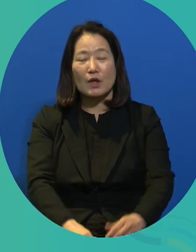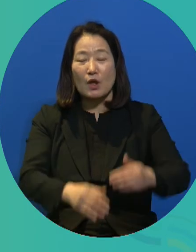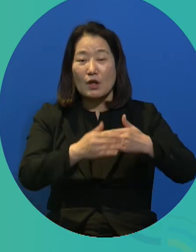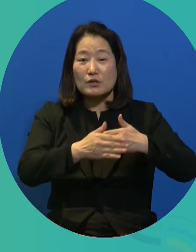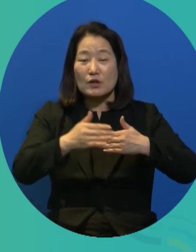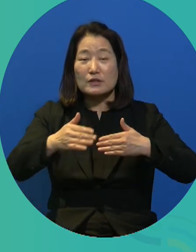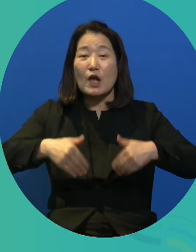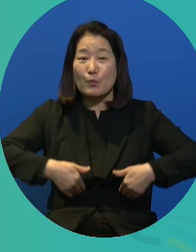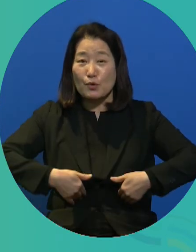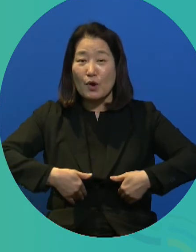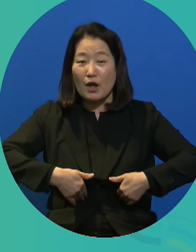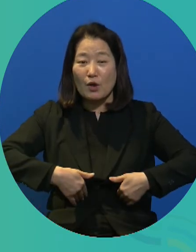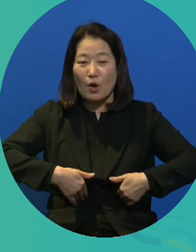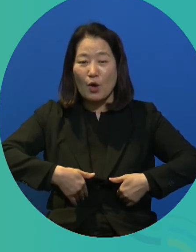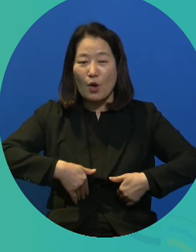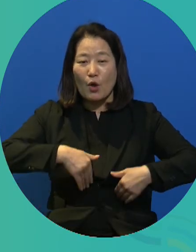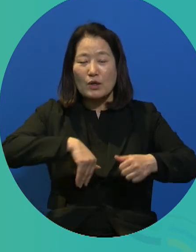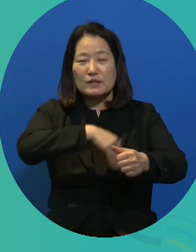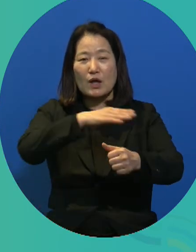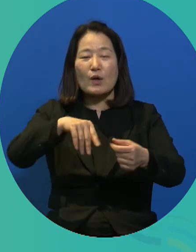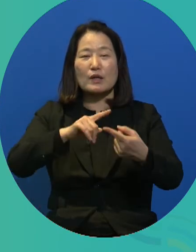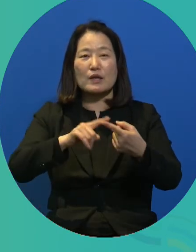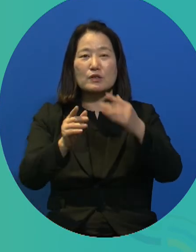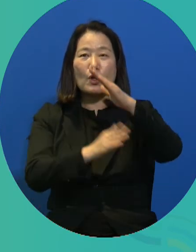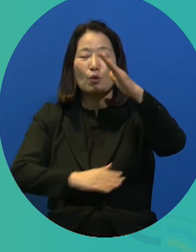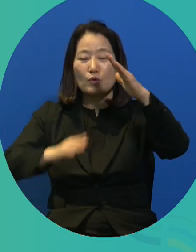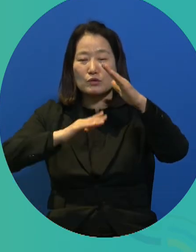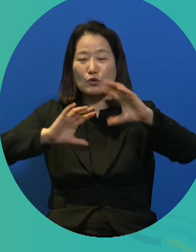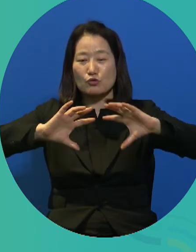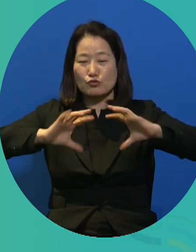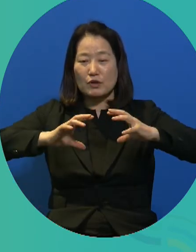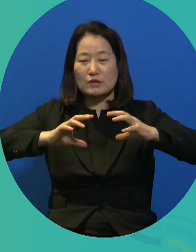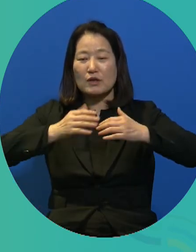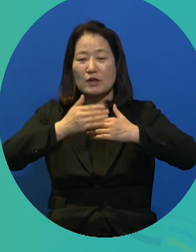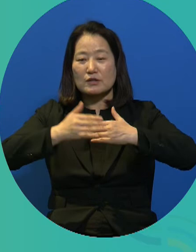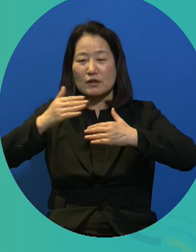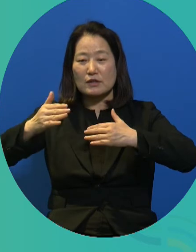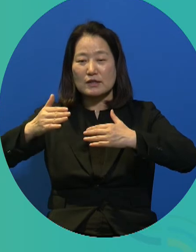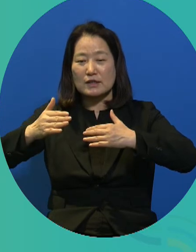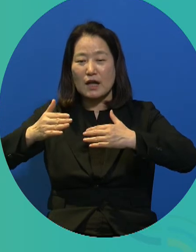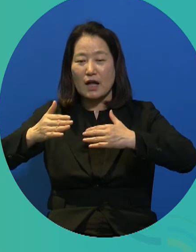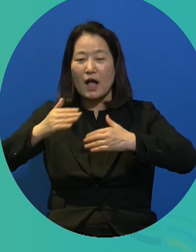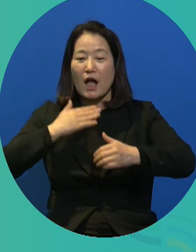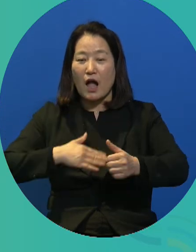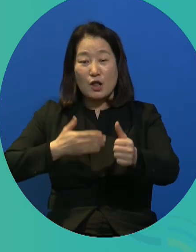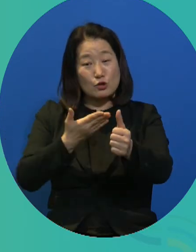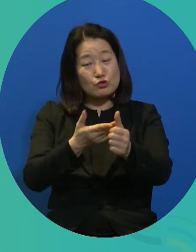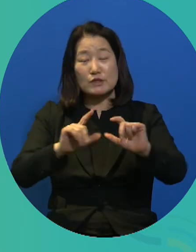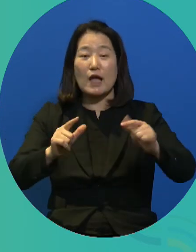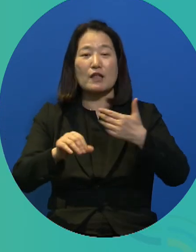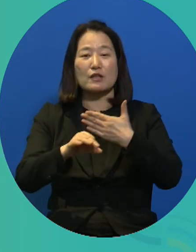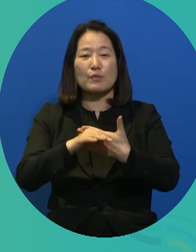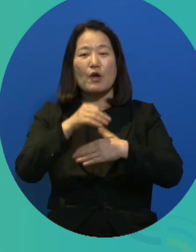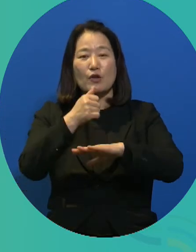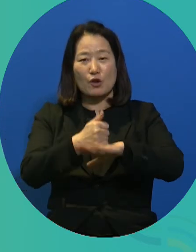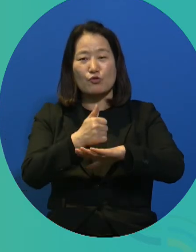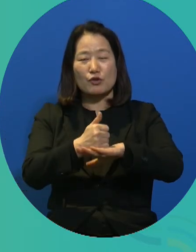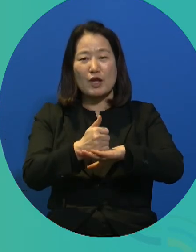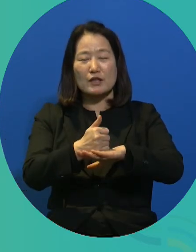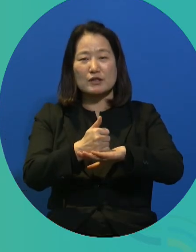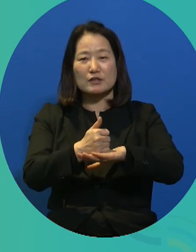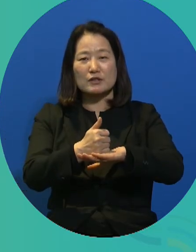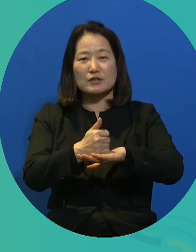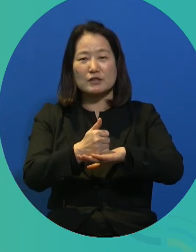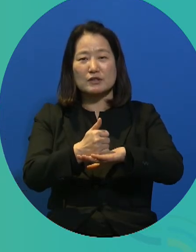절차들과 관련해 이 공식적인 국가적 절차가 만약에 제공되지 않는다고 하면 결국에는 저희가 앞에